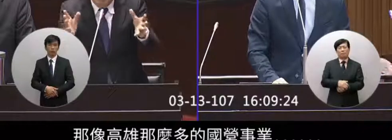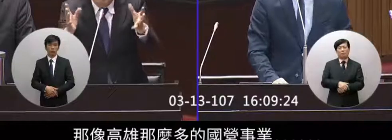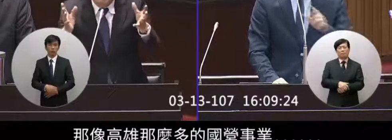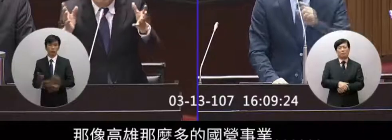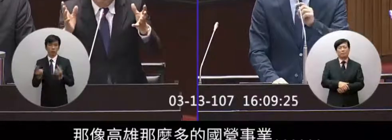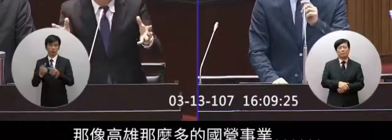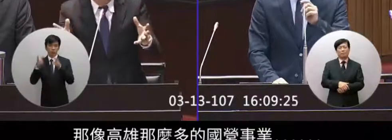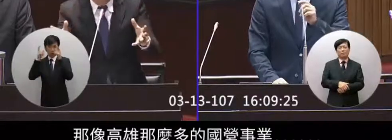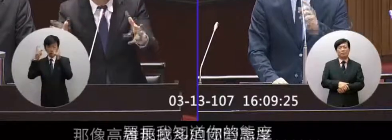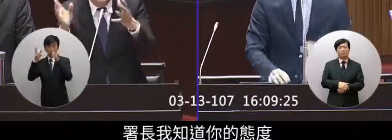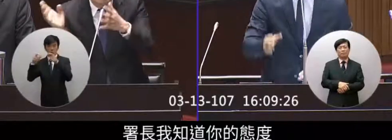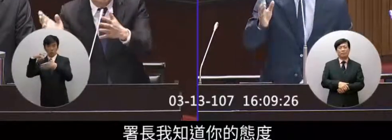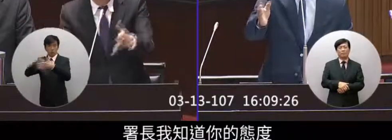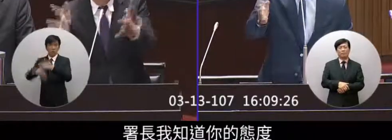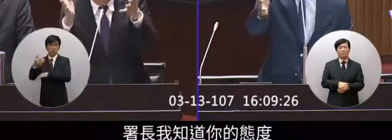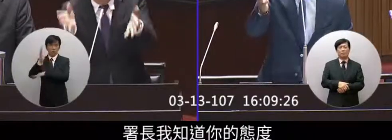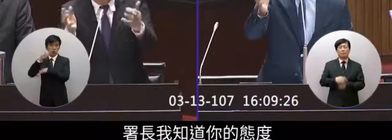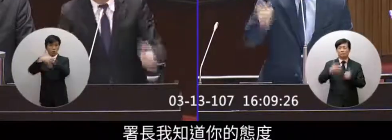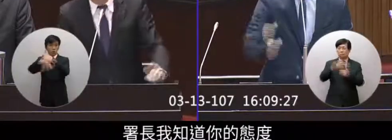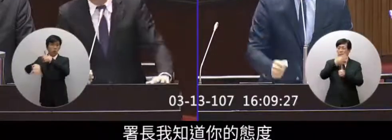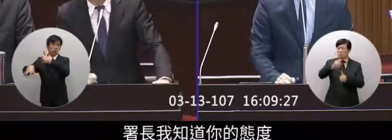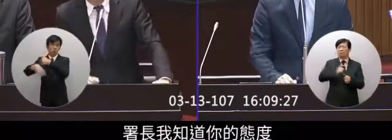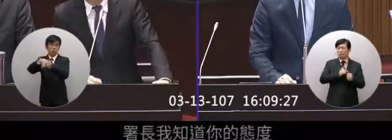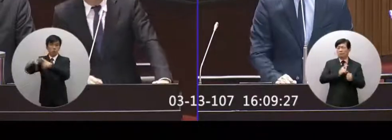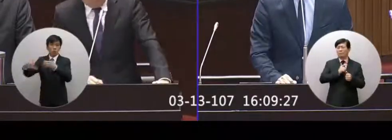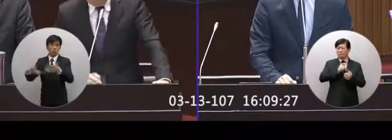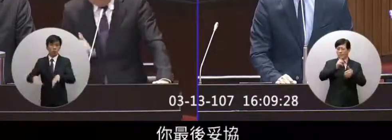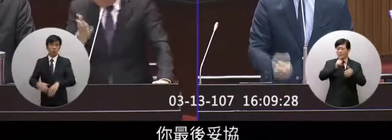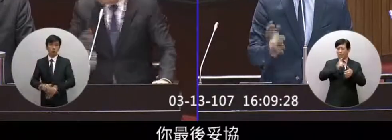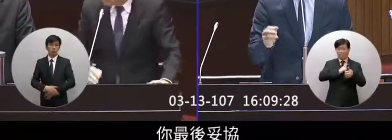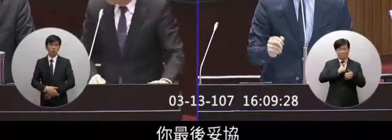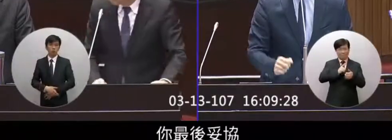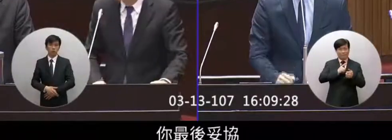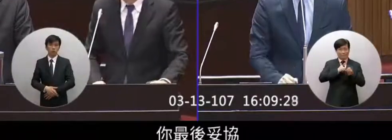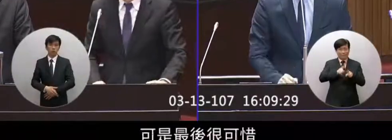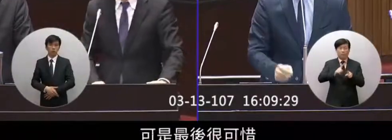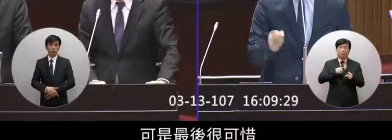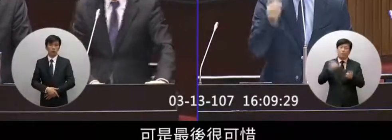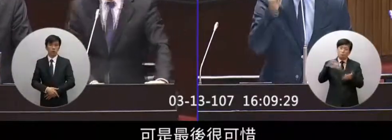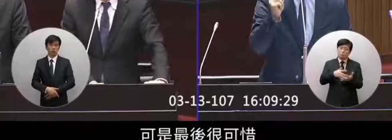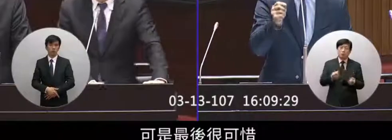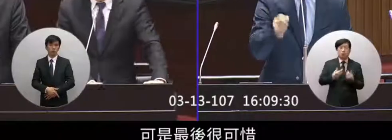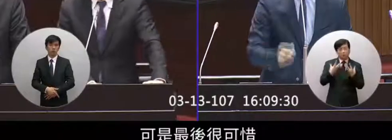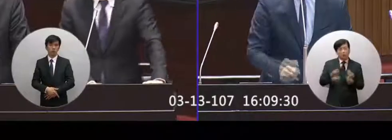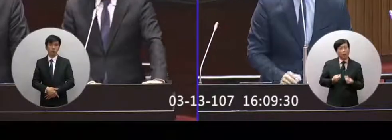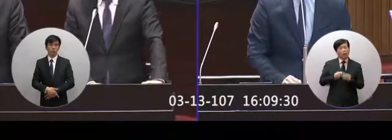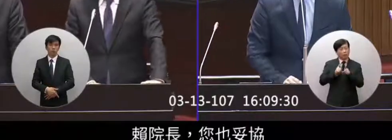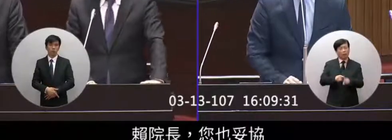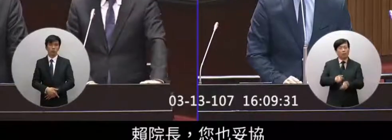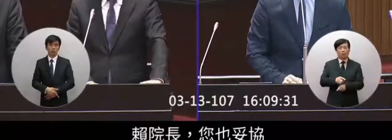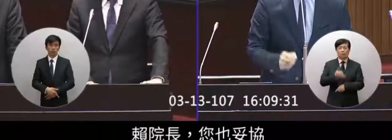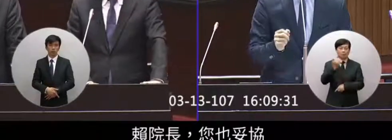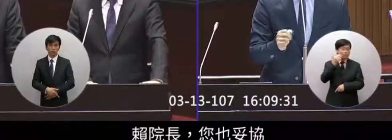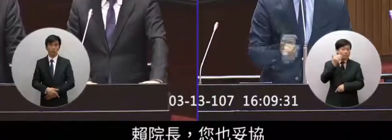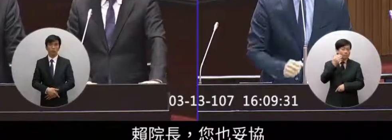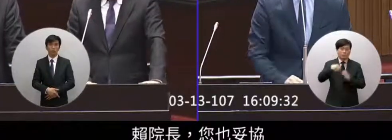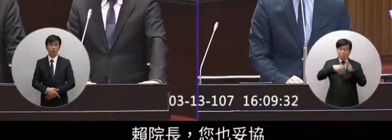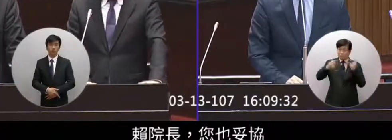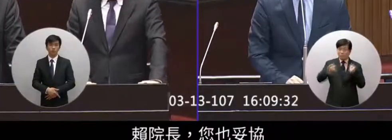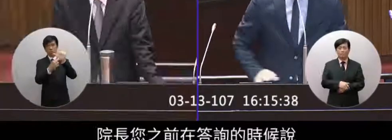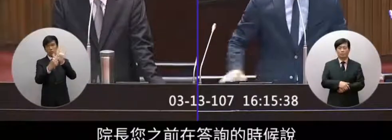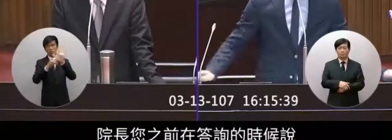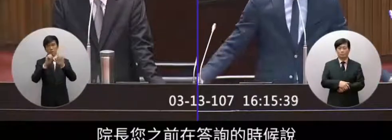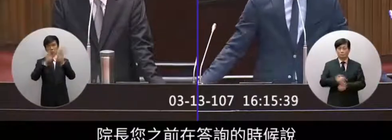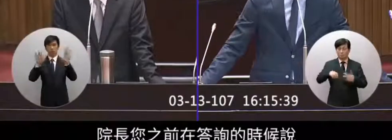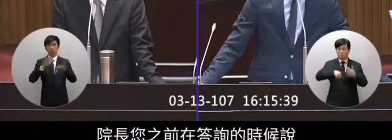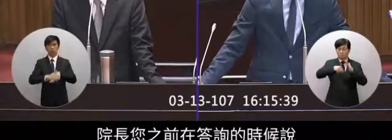像高雄那么多的国营事业，一定要经济部来 处理。署长，我知道你的态度，哦，你最后妥协，可是最后很可惜，赖院长您也妥